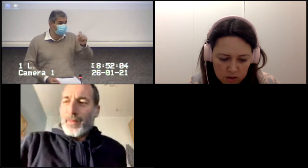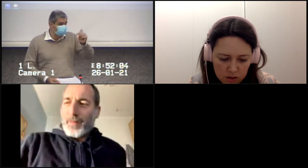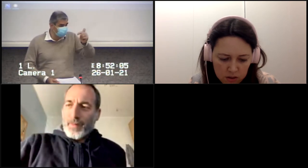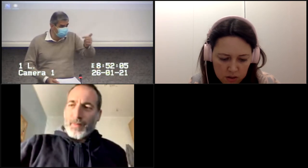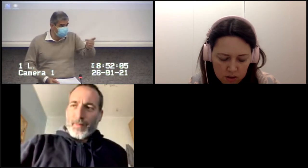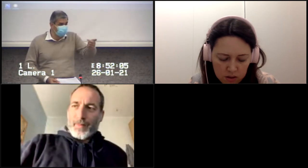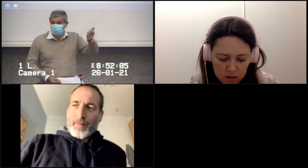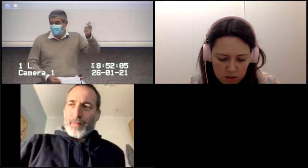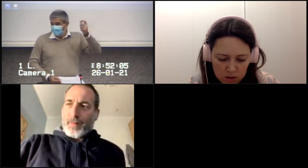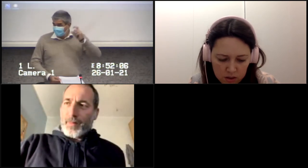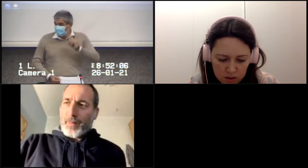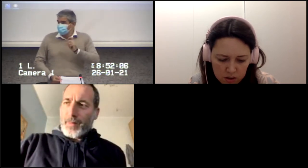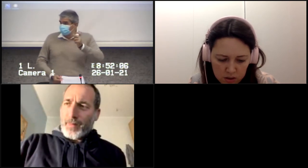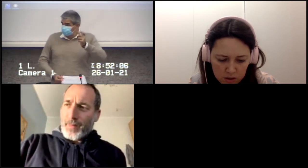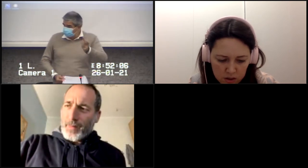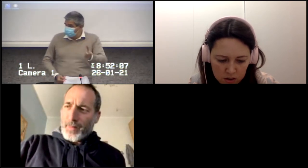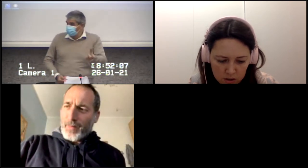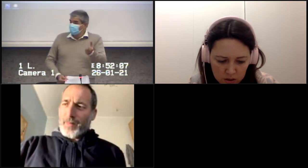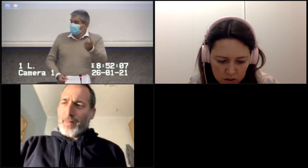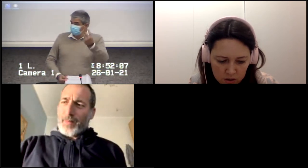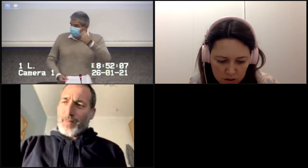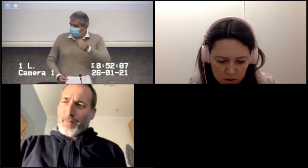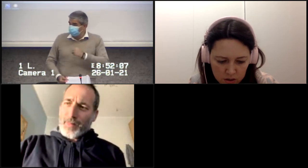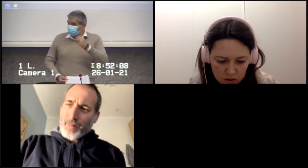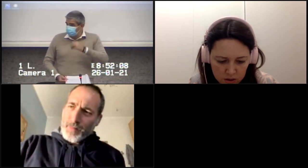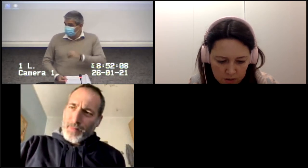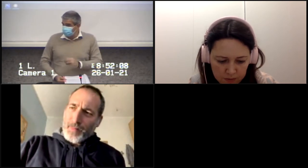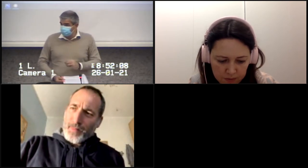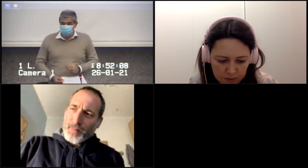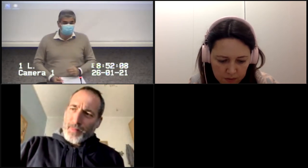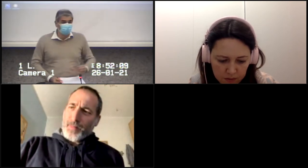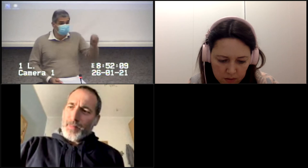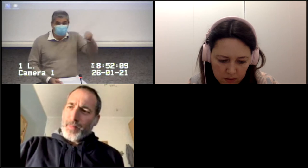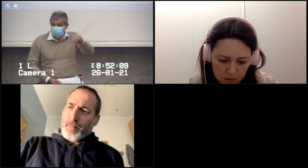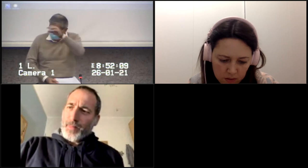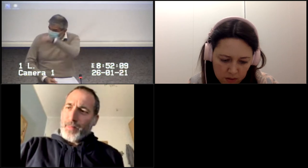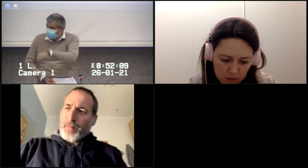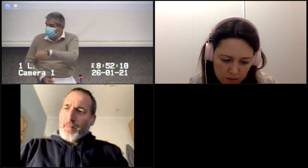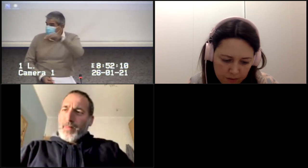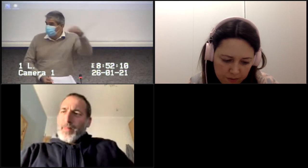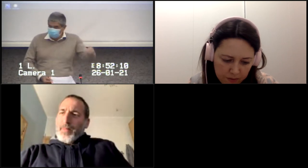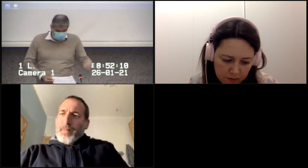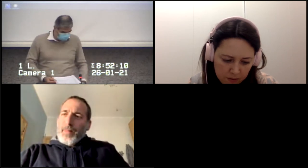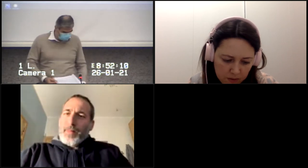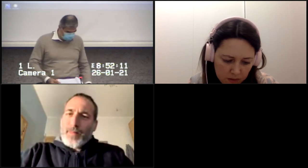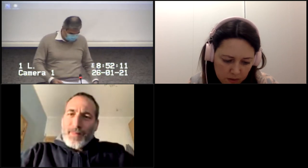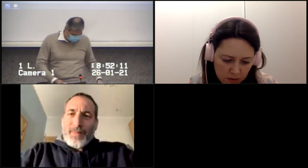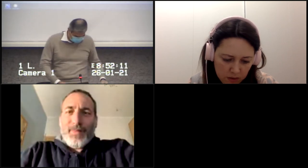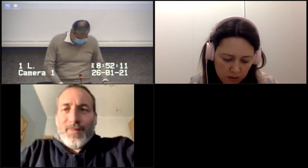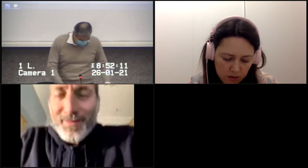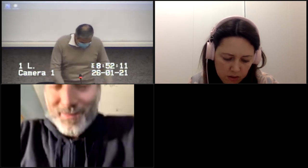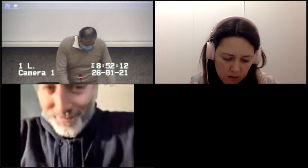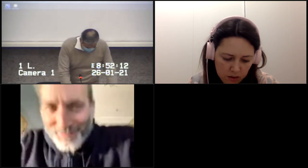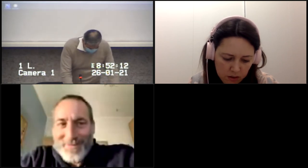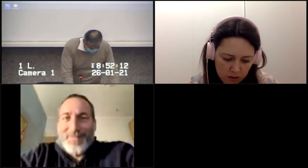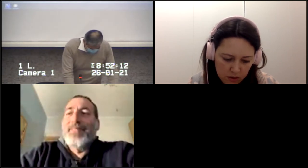sulla valorizzazione e soprattutto il contenimento del consumo di suolo e bassi consumi dei nuovi edifici che si